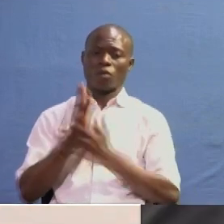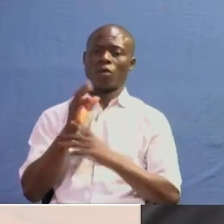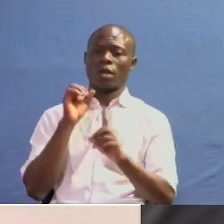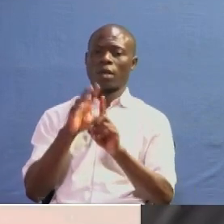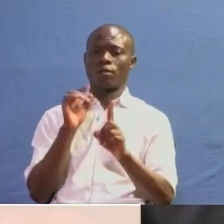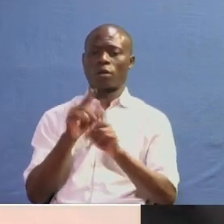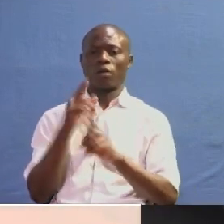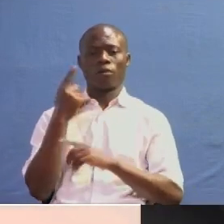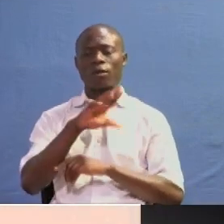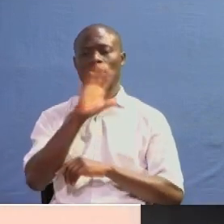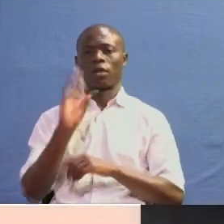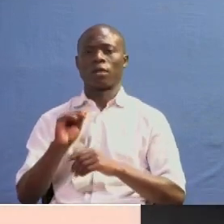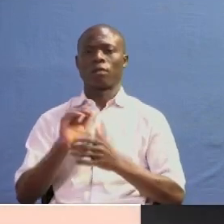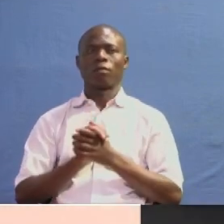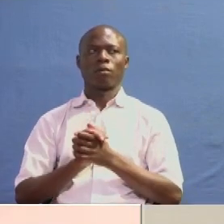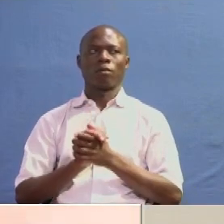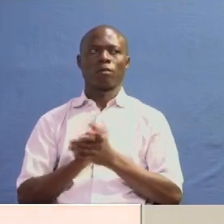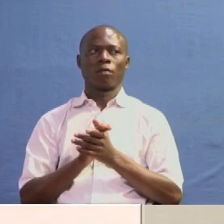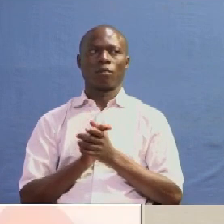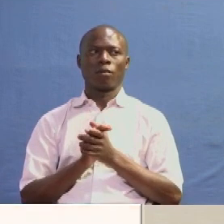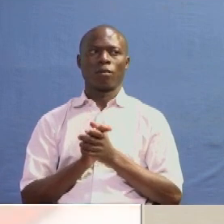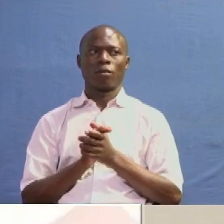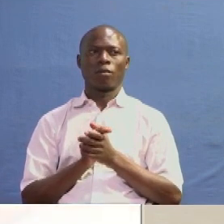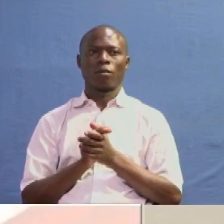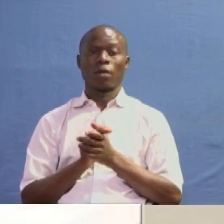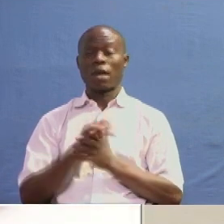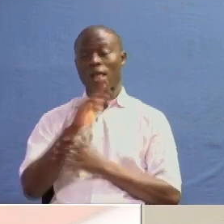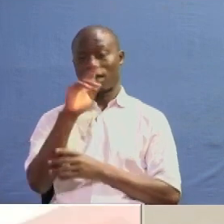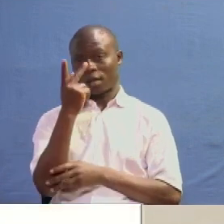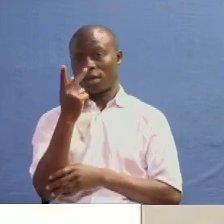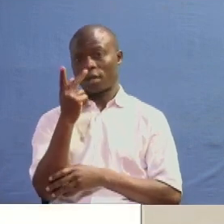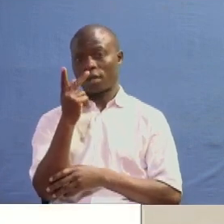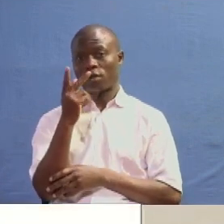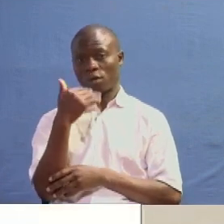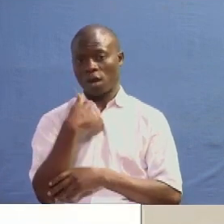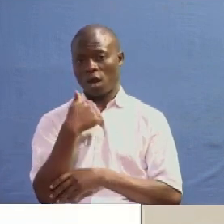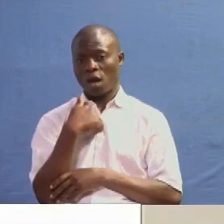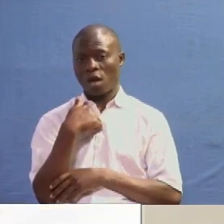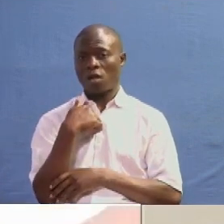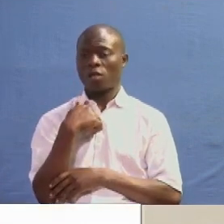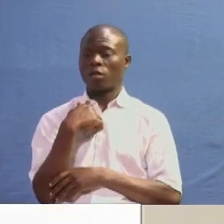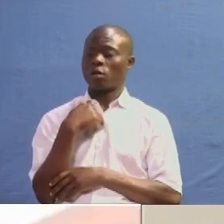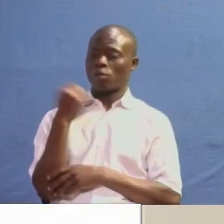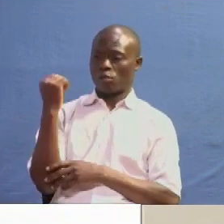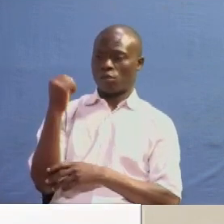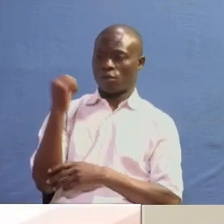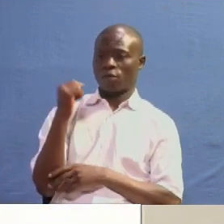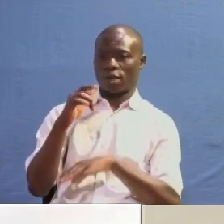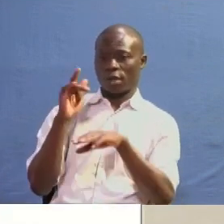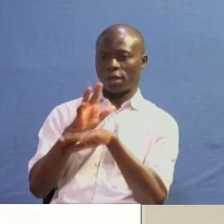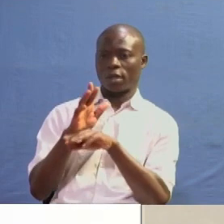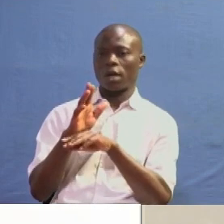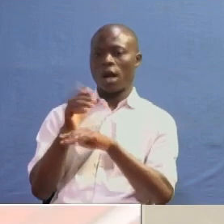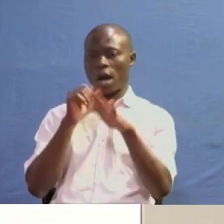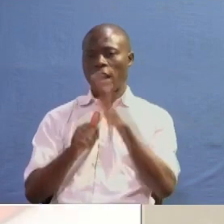kimataifa. Generals, heads of directorate. Kenya's geopolitical ascent under President